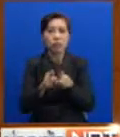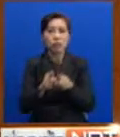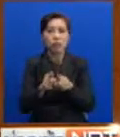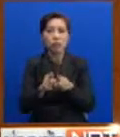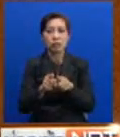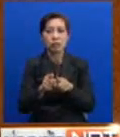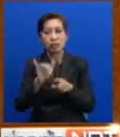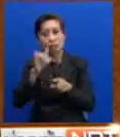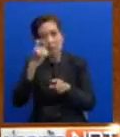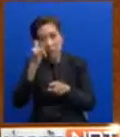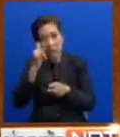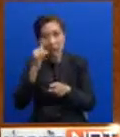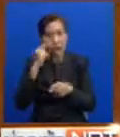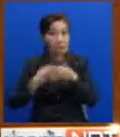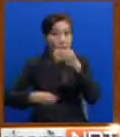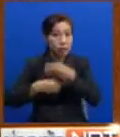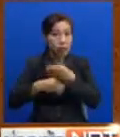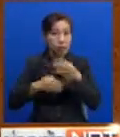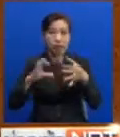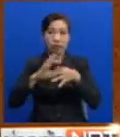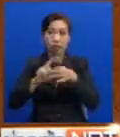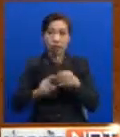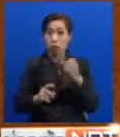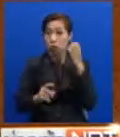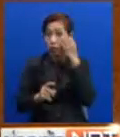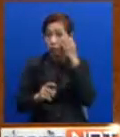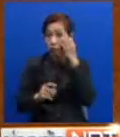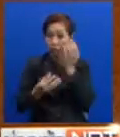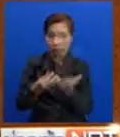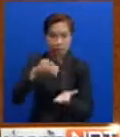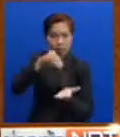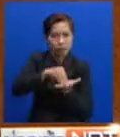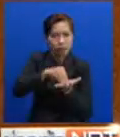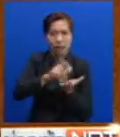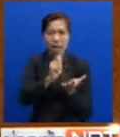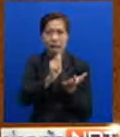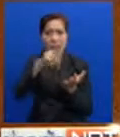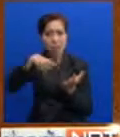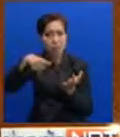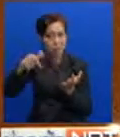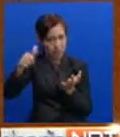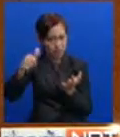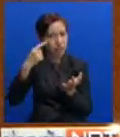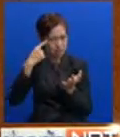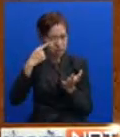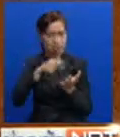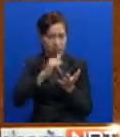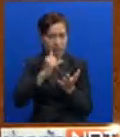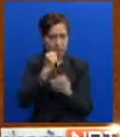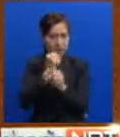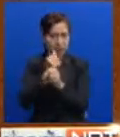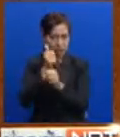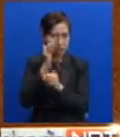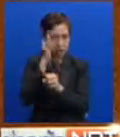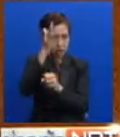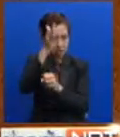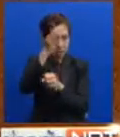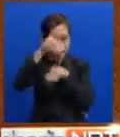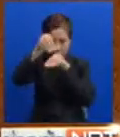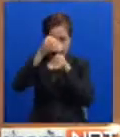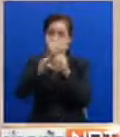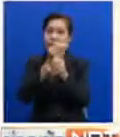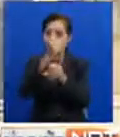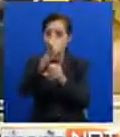mobile application ติดตามทางโทรศัพท์มือถือซึ่งน่าจะเกิดขึ้นได้ในอนาคตใกล้นะ